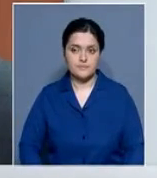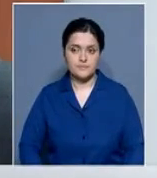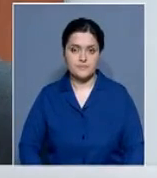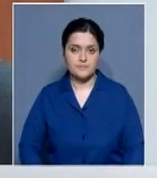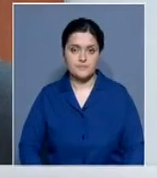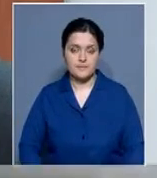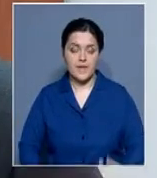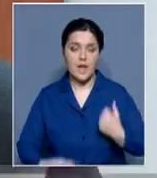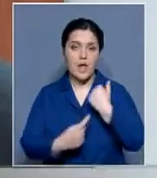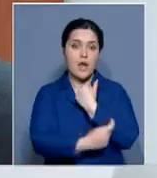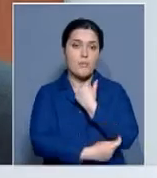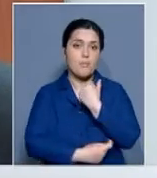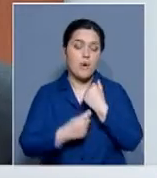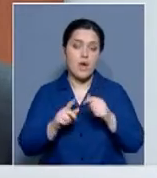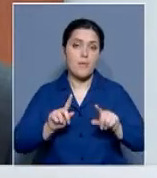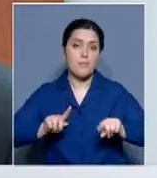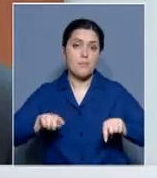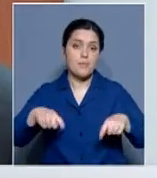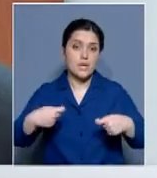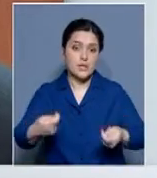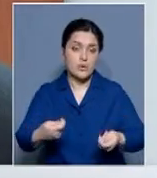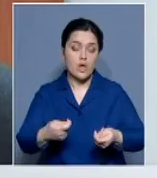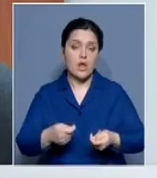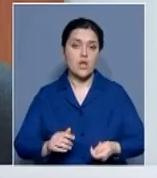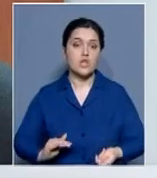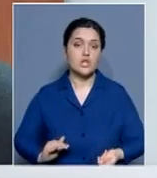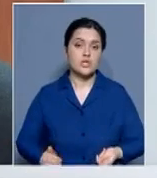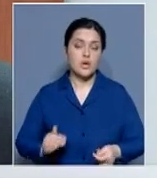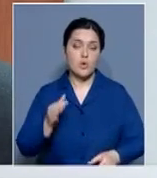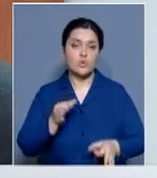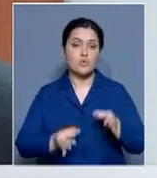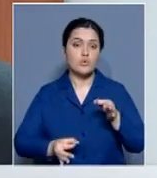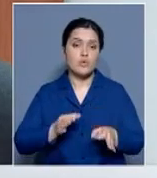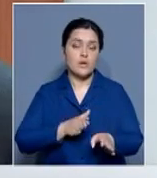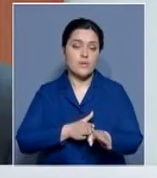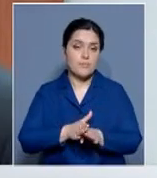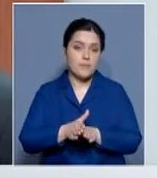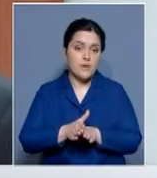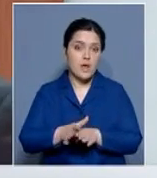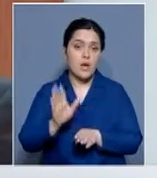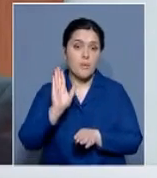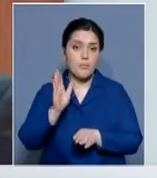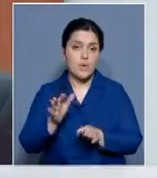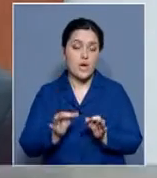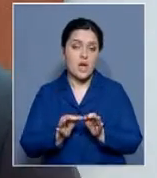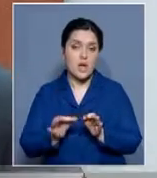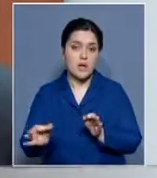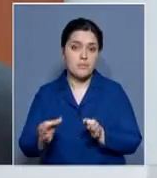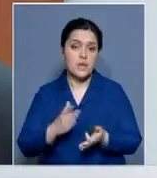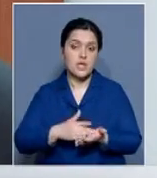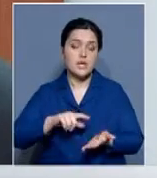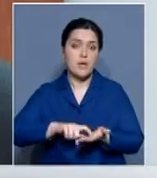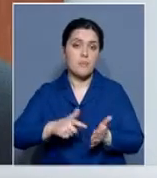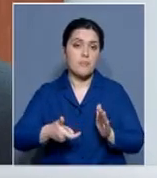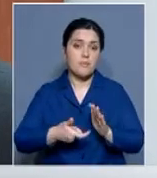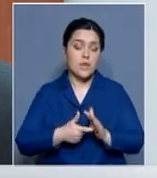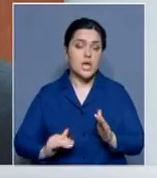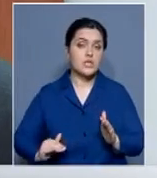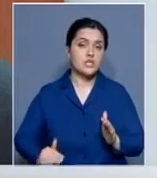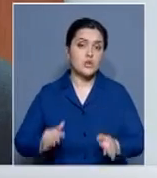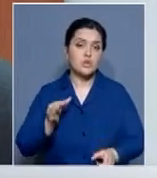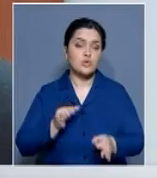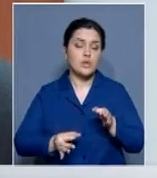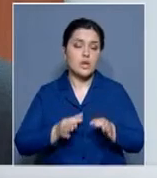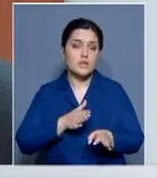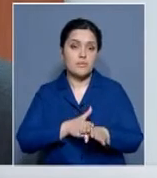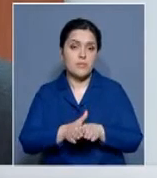Материал переходит уже частным судебным исполнителям, в частности, вот региональную палату частных судебных исполнителей, которые принимают